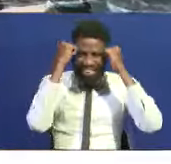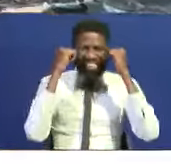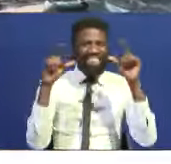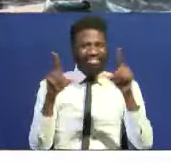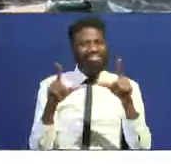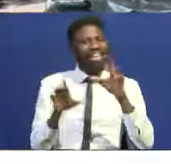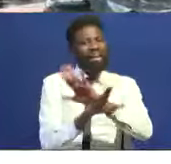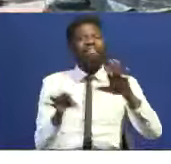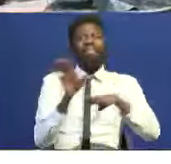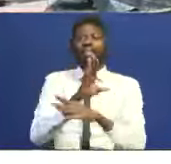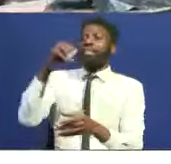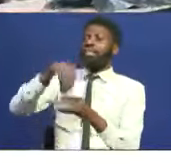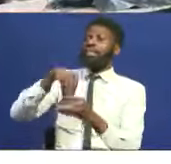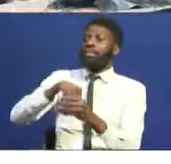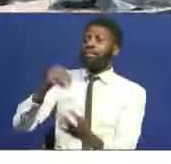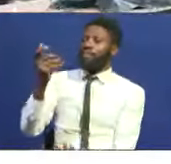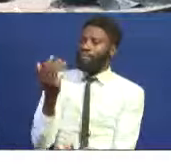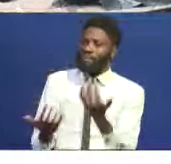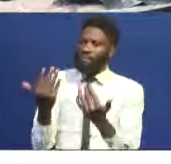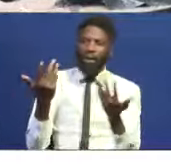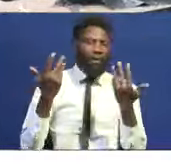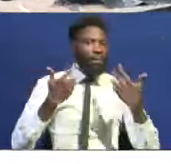ilikuwa hapa.